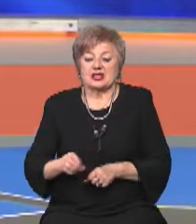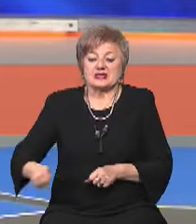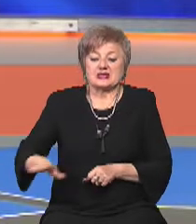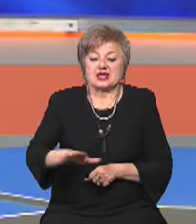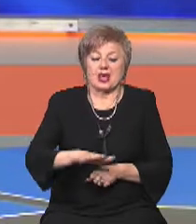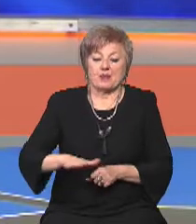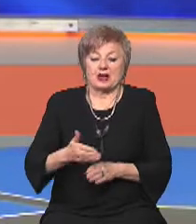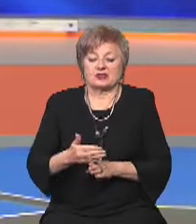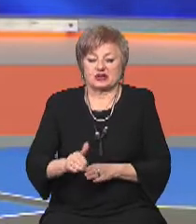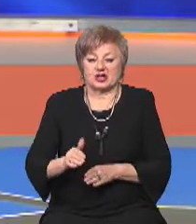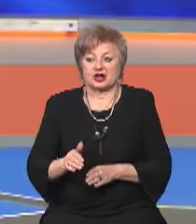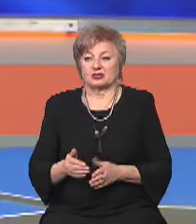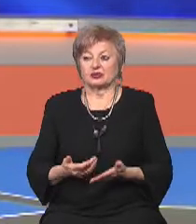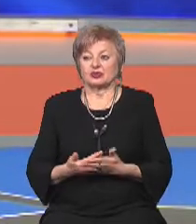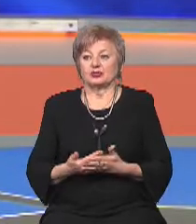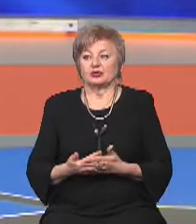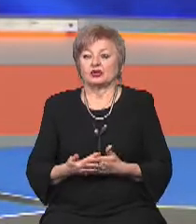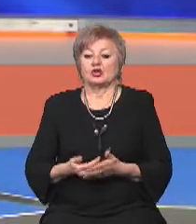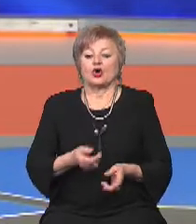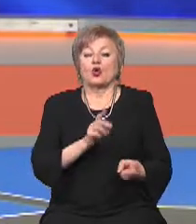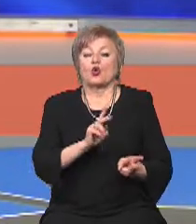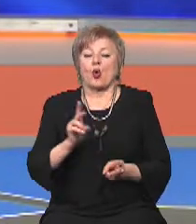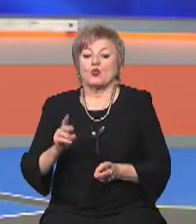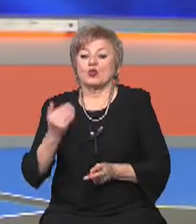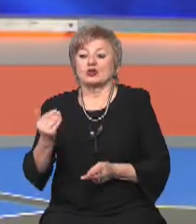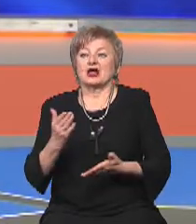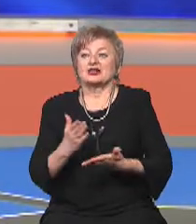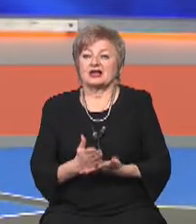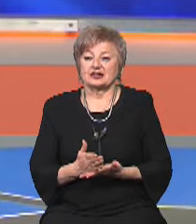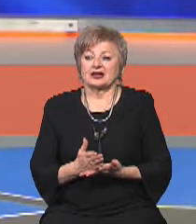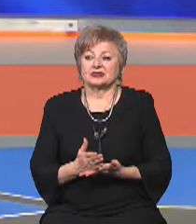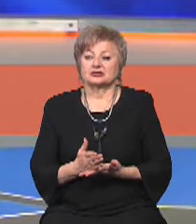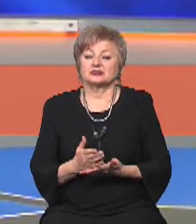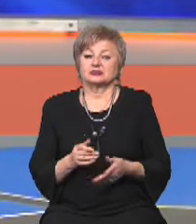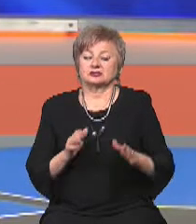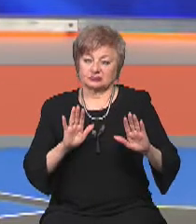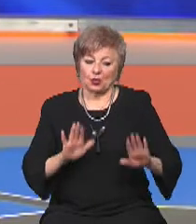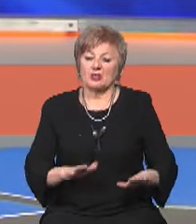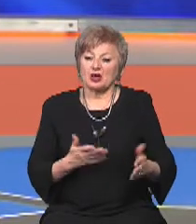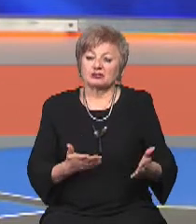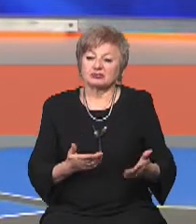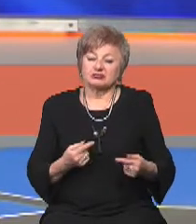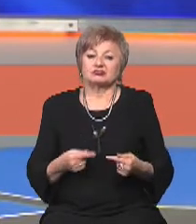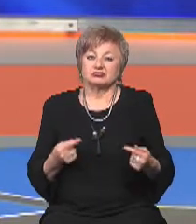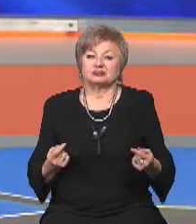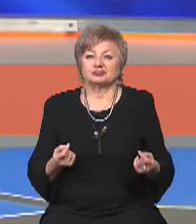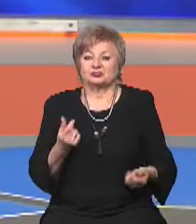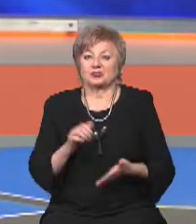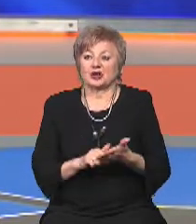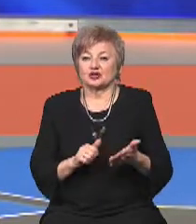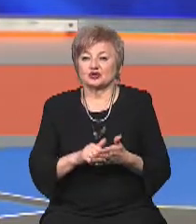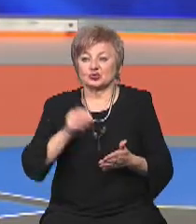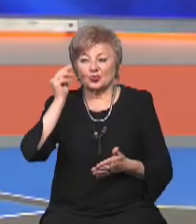ділянка, до кого належить, ну, той чи інший об'єкт. І таке інше, навчання